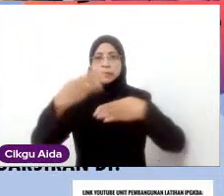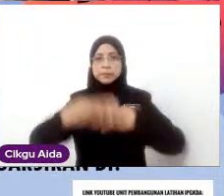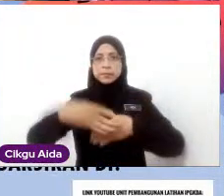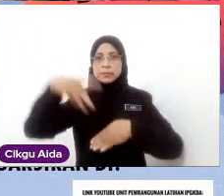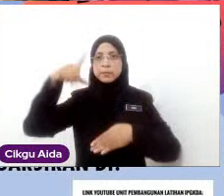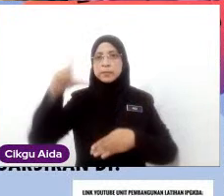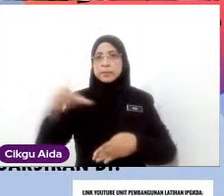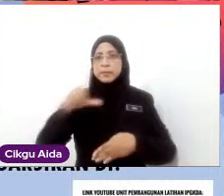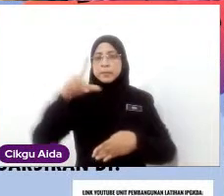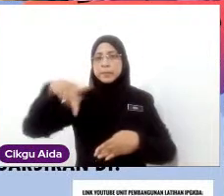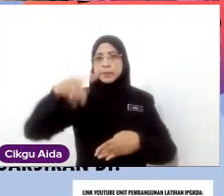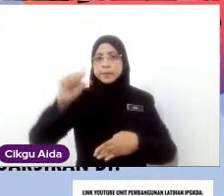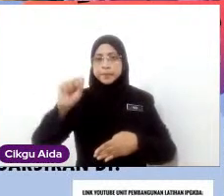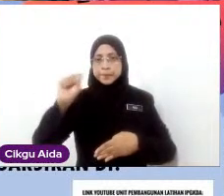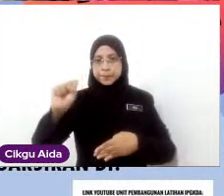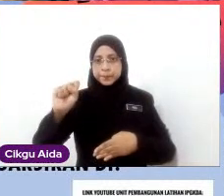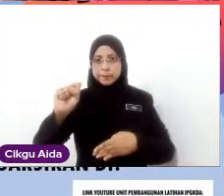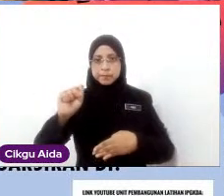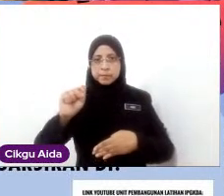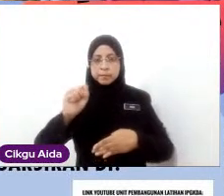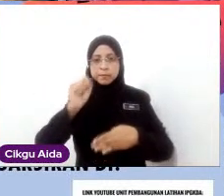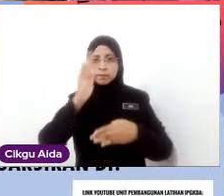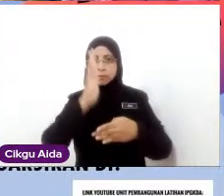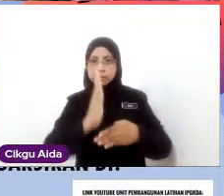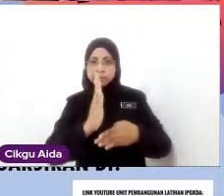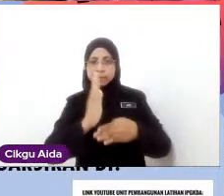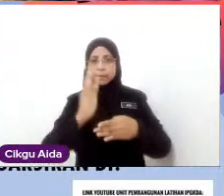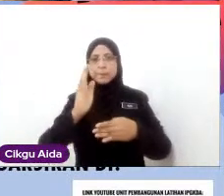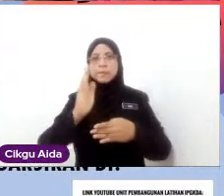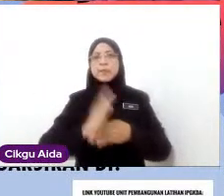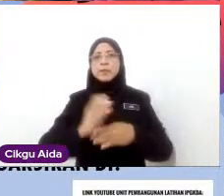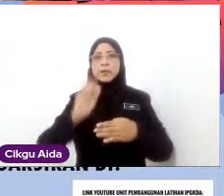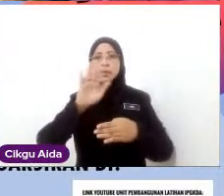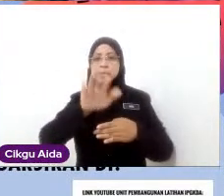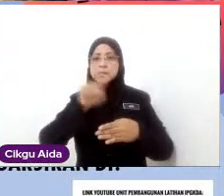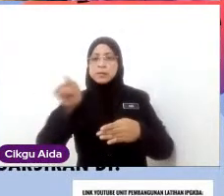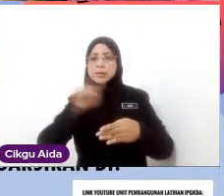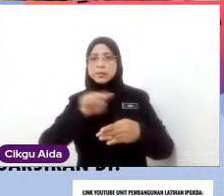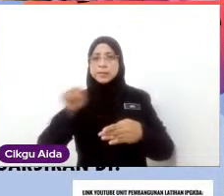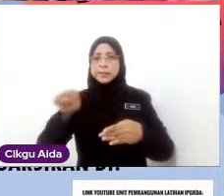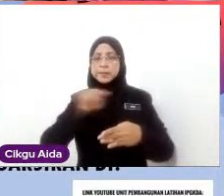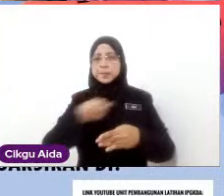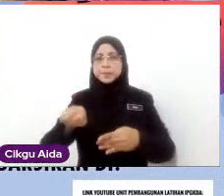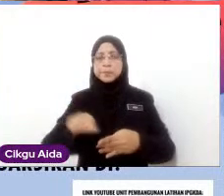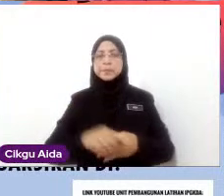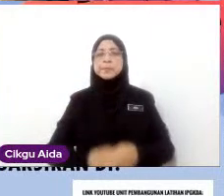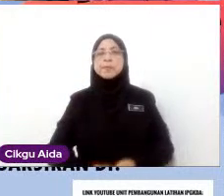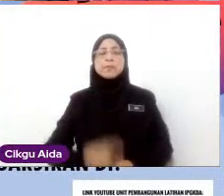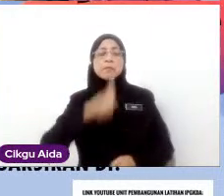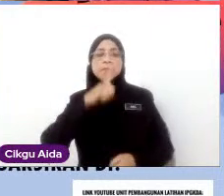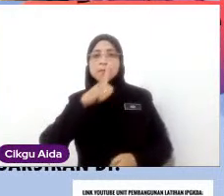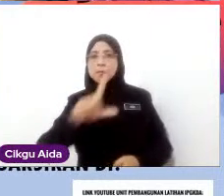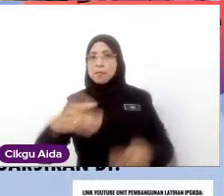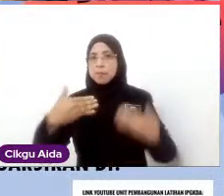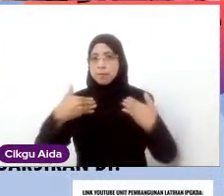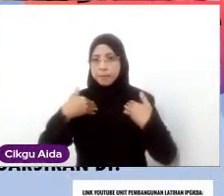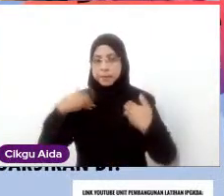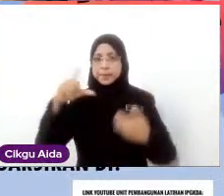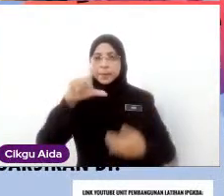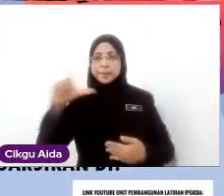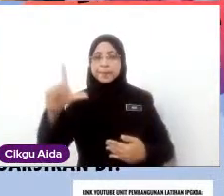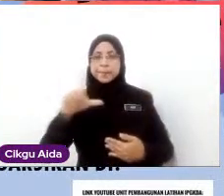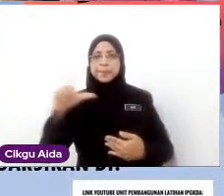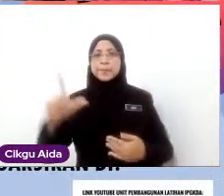kami dan tengah-tengah tu adalah desktop touchscreen. Benda tu memang dah ada lama dah. Desktop touchscreen tu dah ada lama dekat library tu.